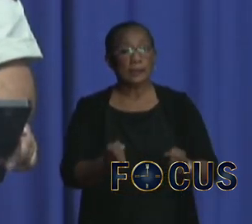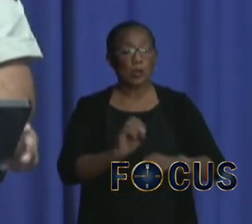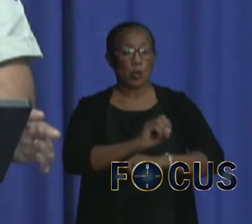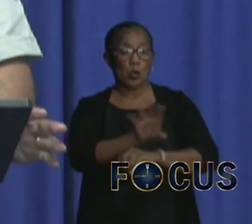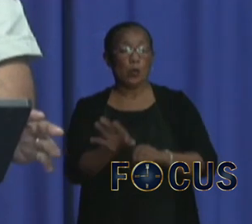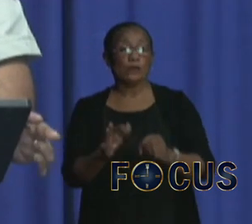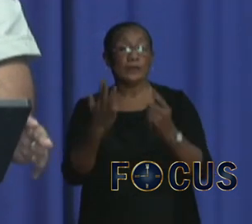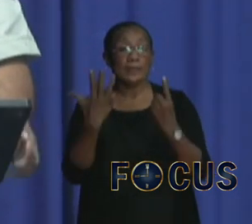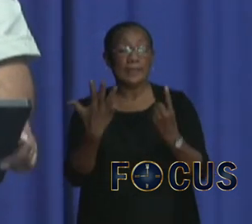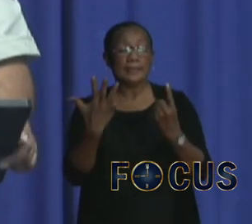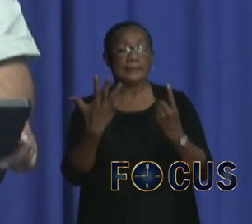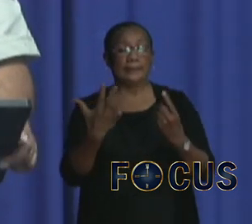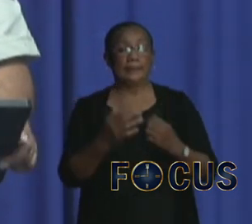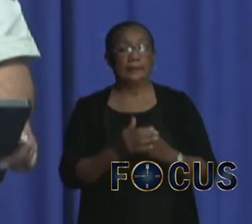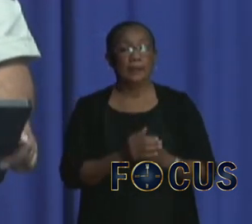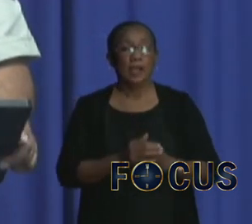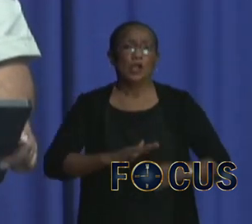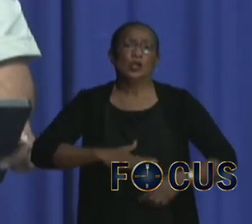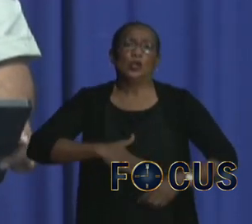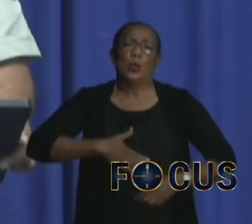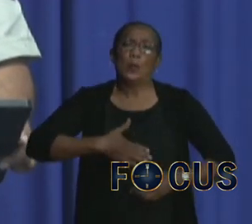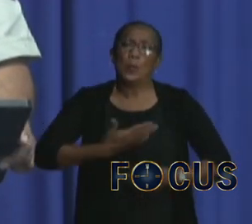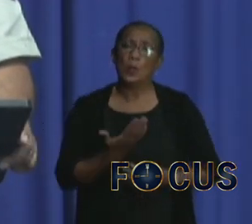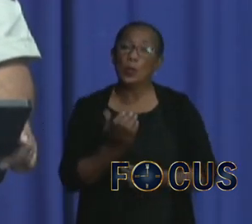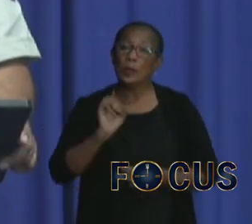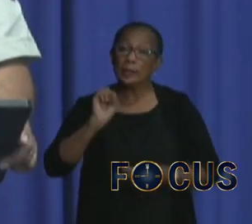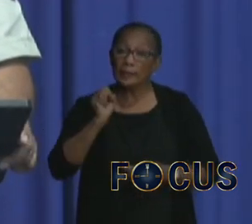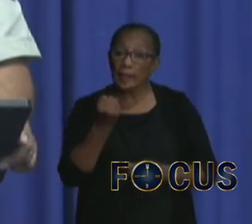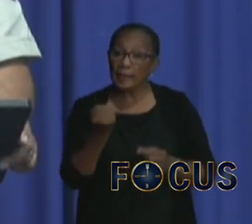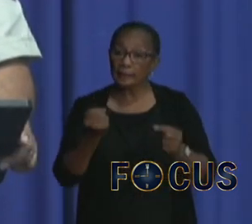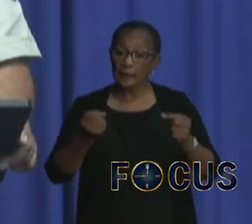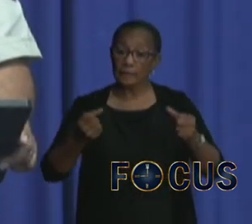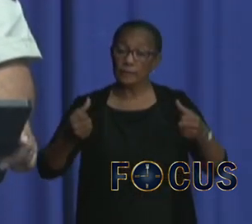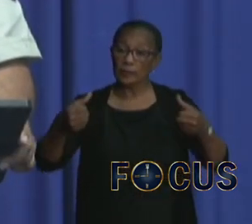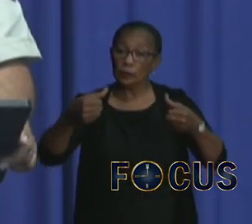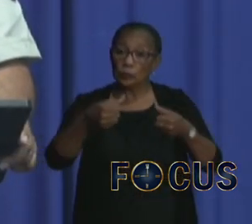COVID-19 de mogelijkheid van het toepassen van